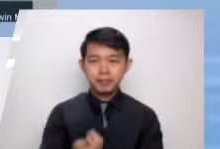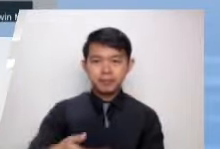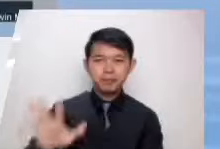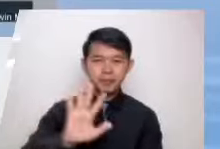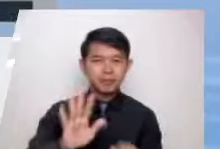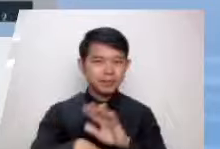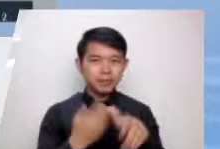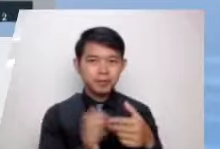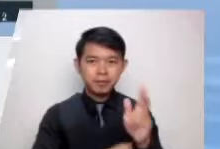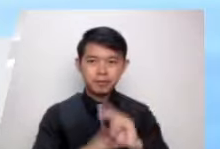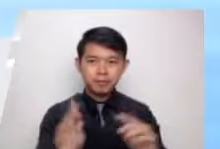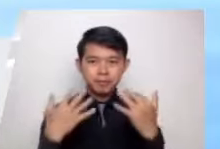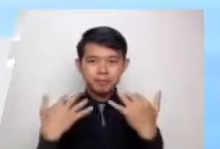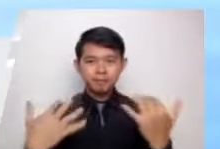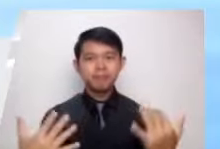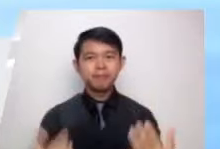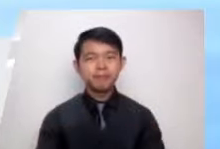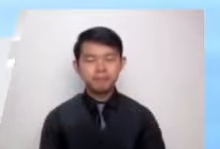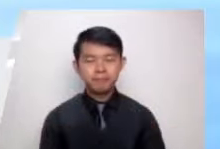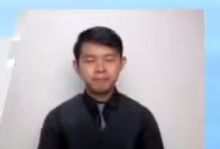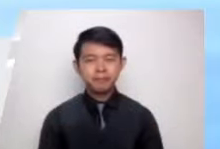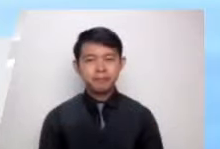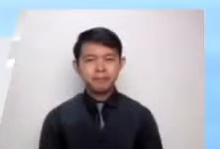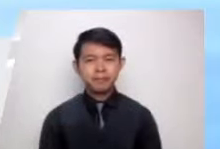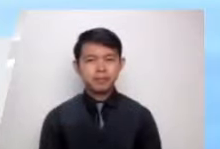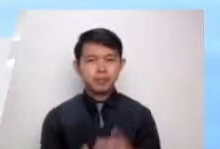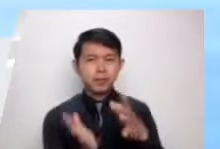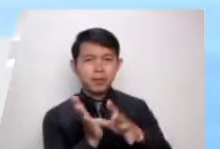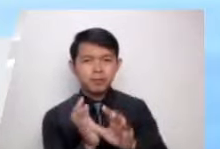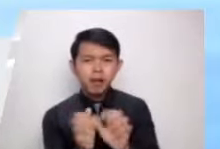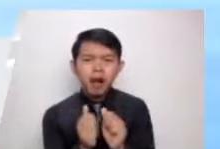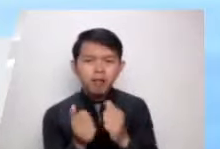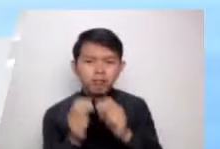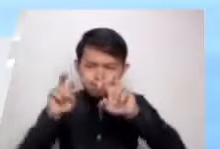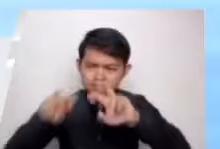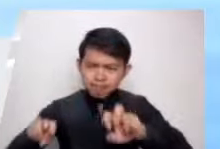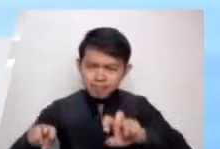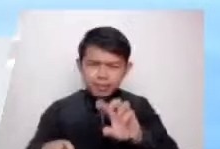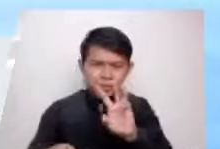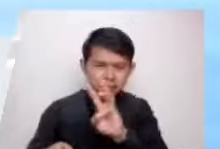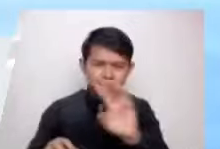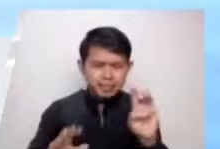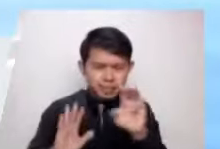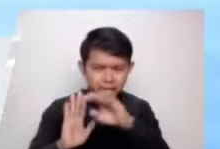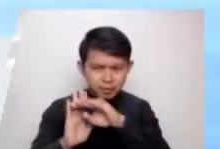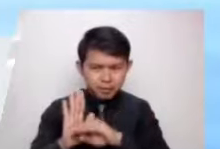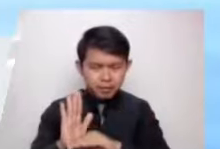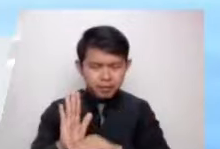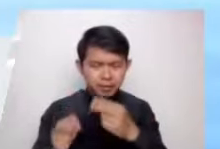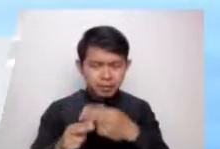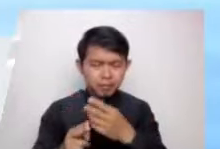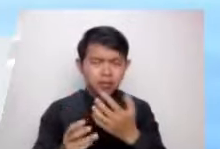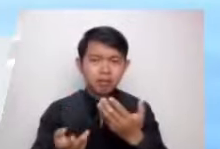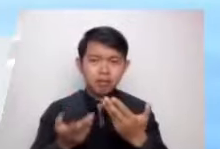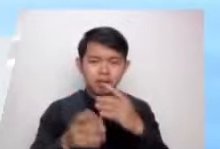natin. Opo, paano po ba sinala ng COMELEC itong 66 na senatorial aspirants na posibleng mapasama sa balota sa election